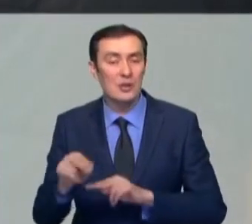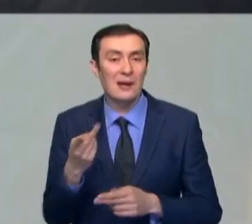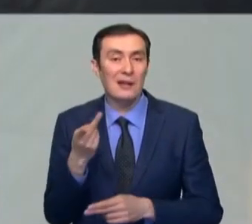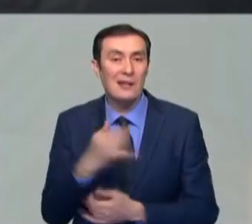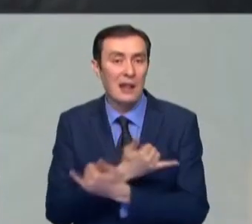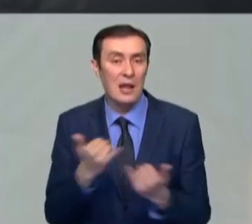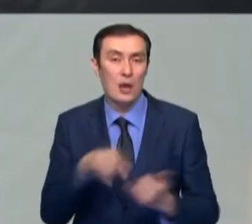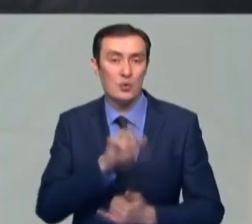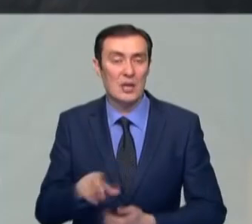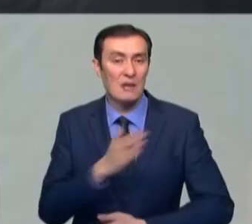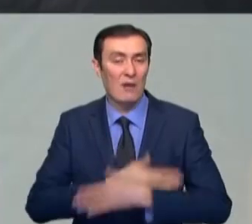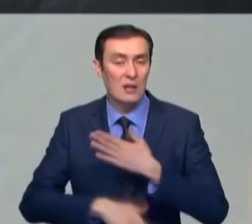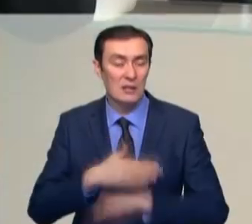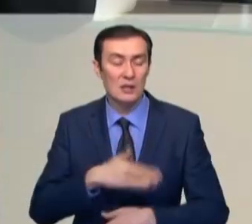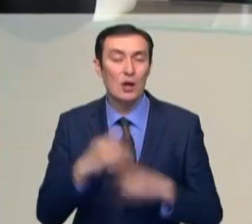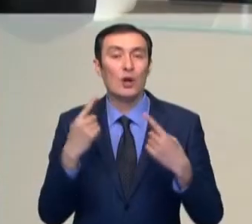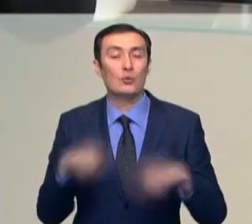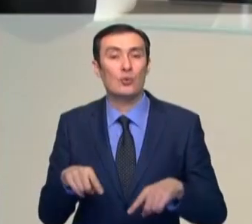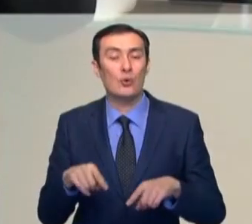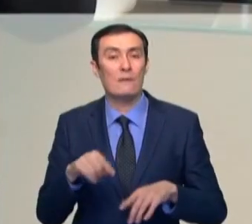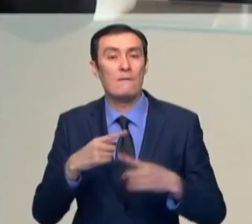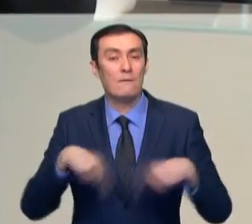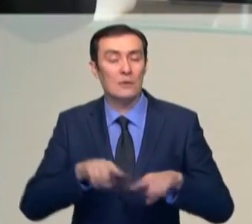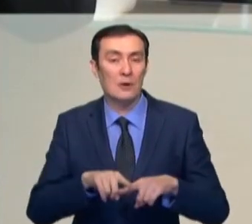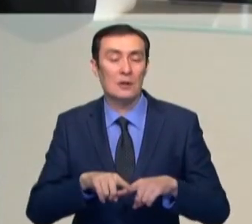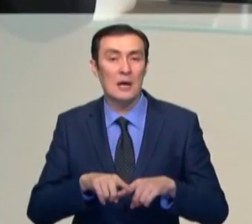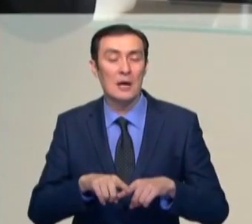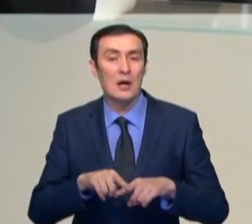с инвалидностью. Следующий – медиации и